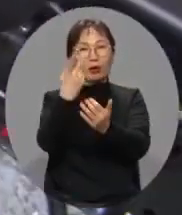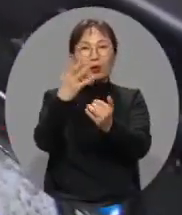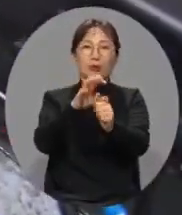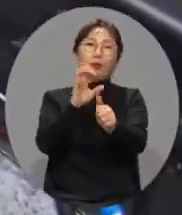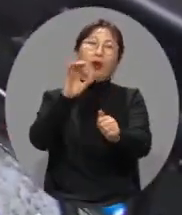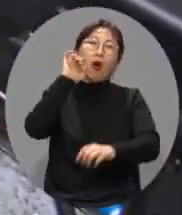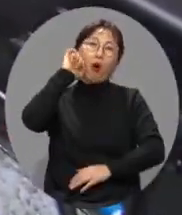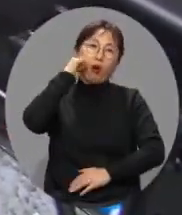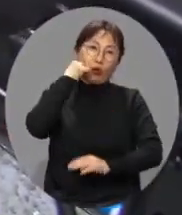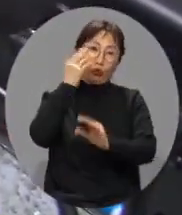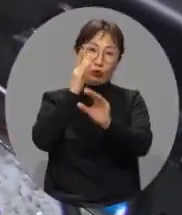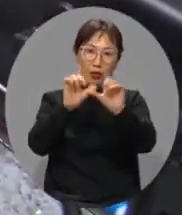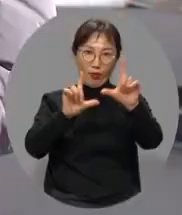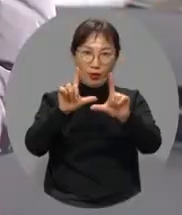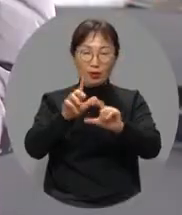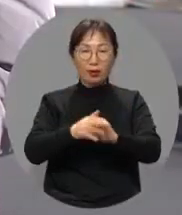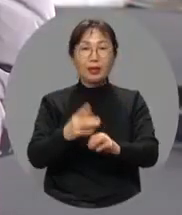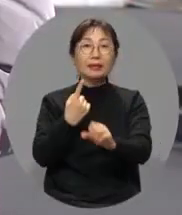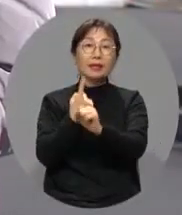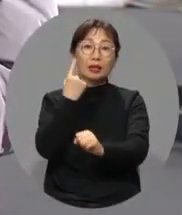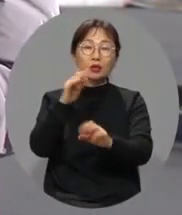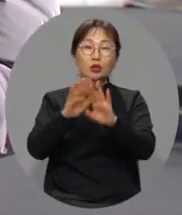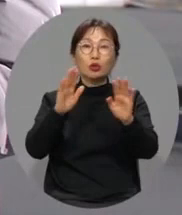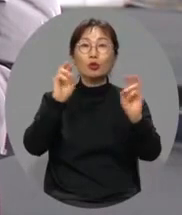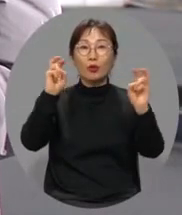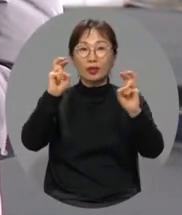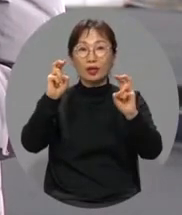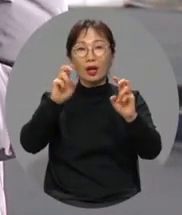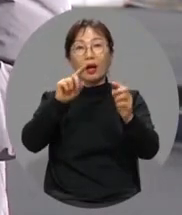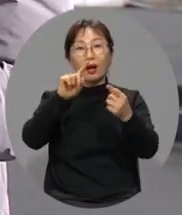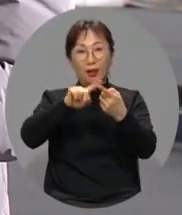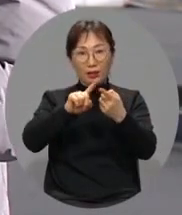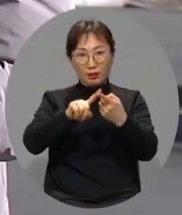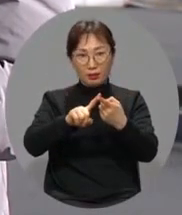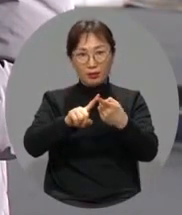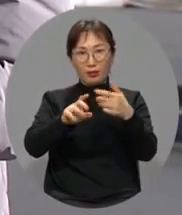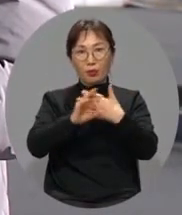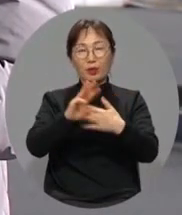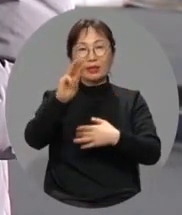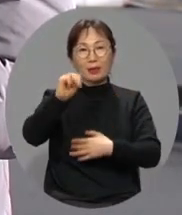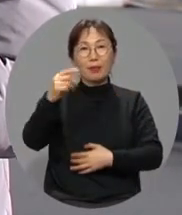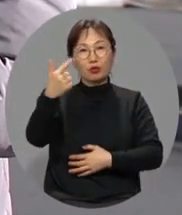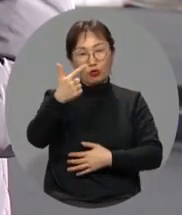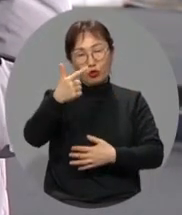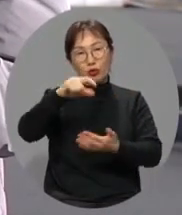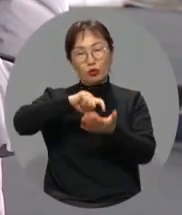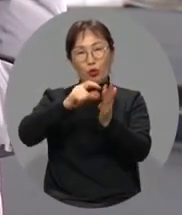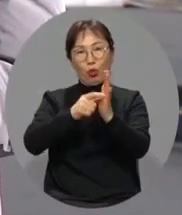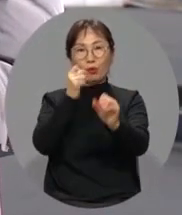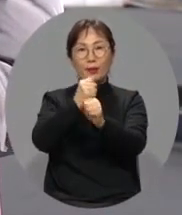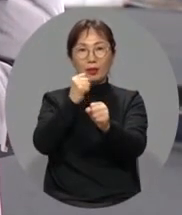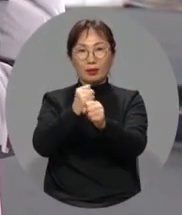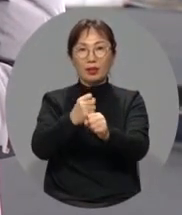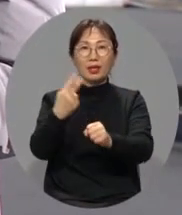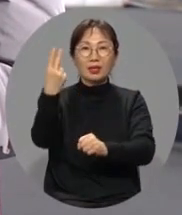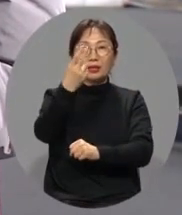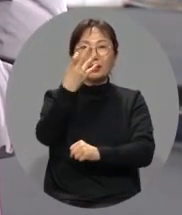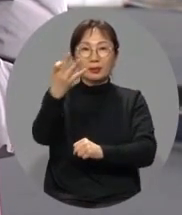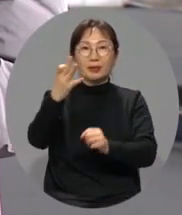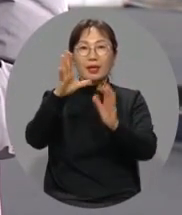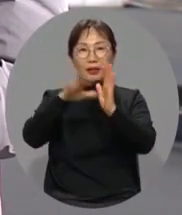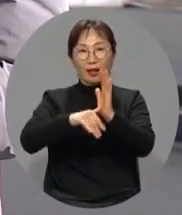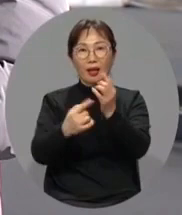벗어나지 못하고 있습니다. 지난해 전주공장의 상용차 생산량은 3만 6천여 대. 지난 2014년도에